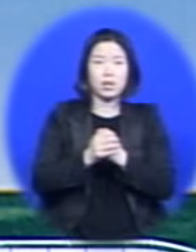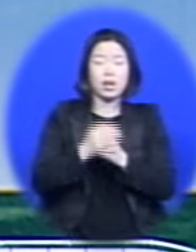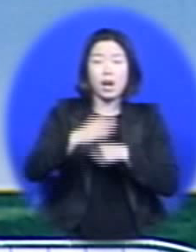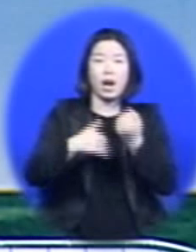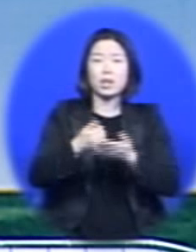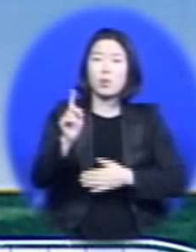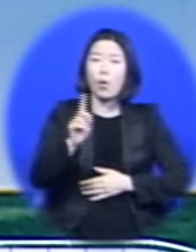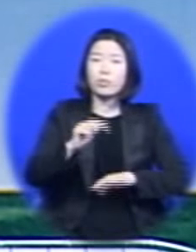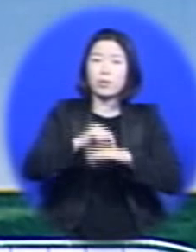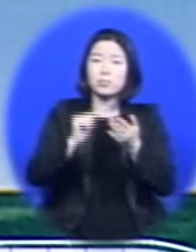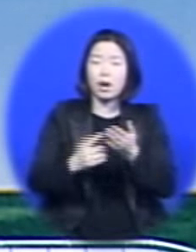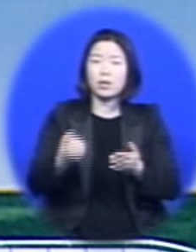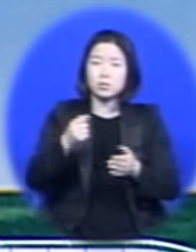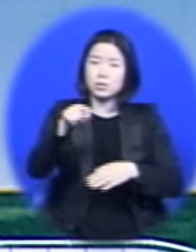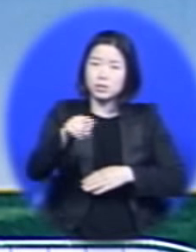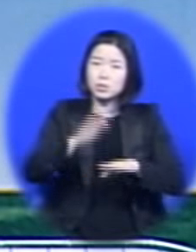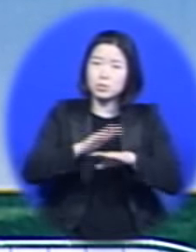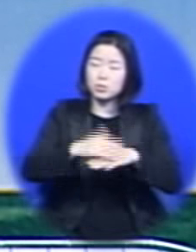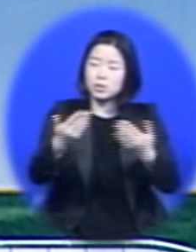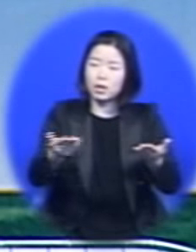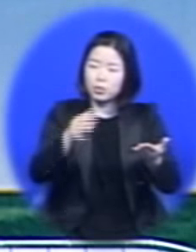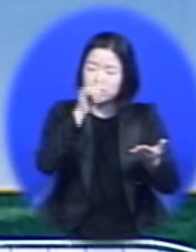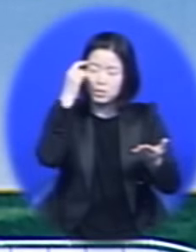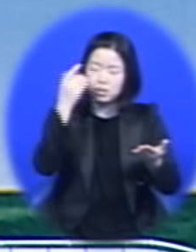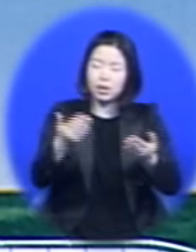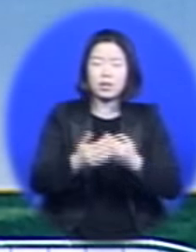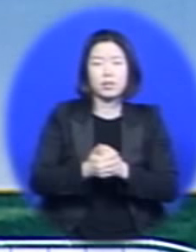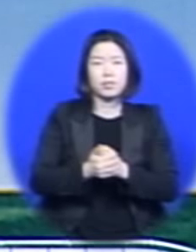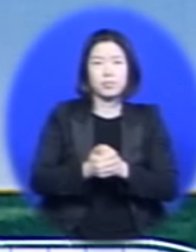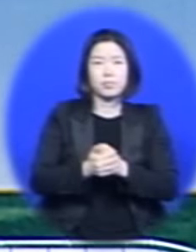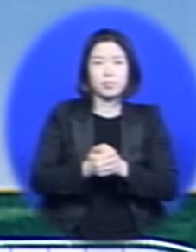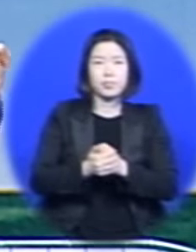하나님은 어떠신 마음으로 그 손을 내밀고 계셨을까요?